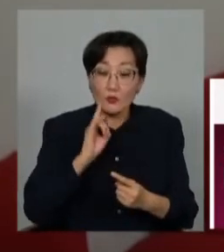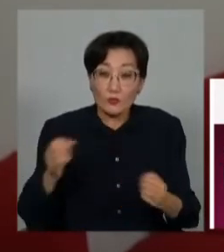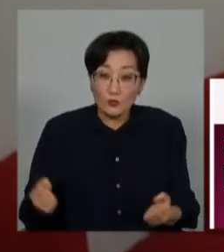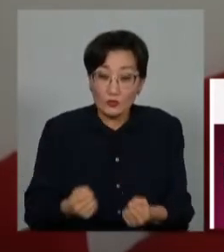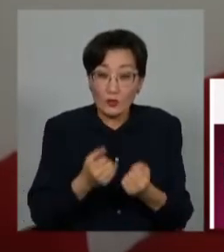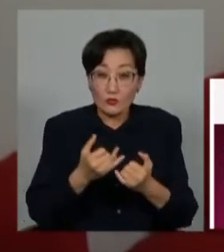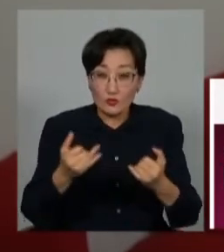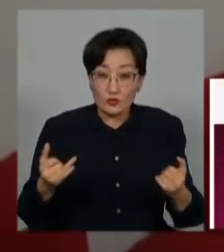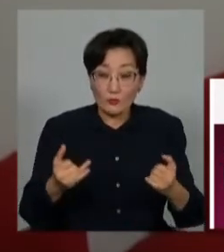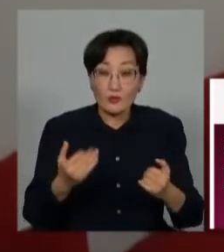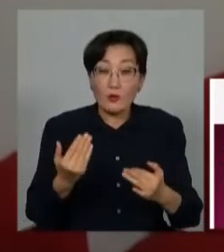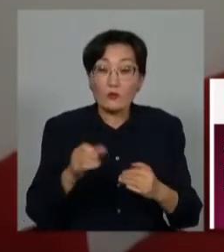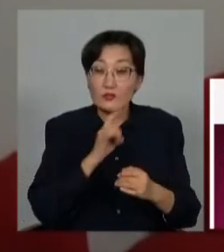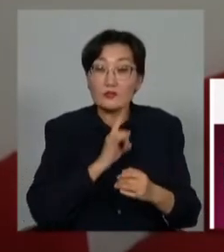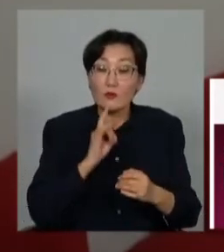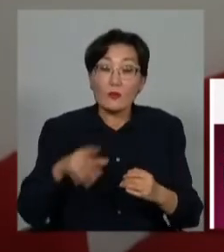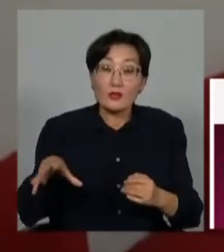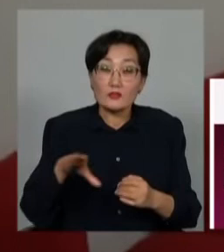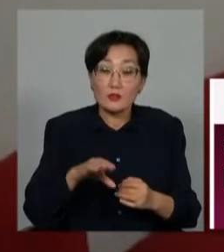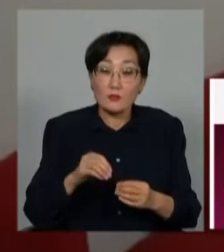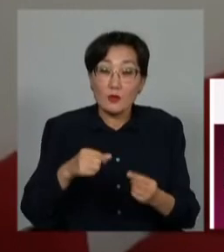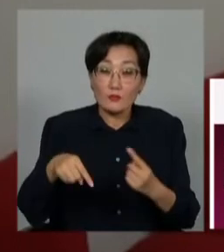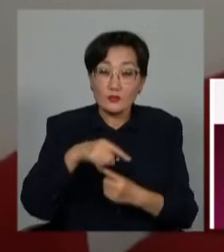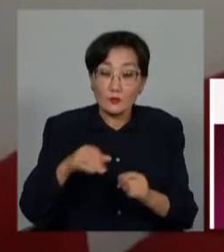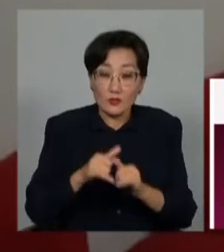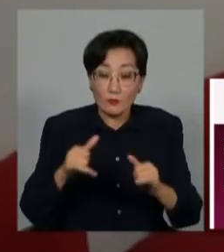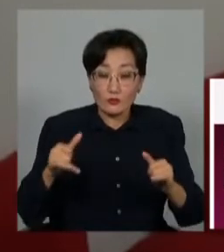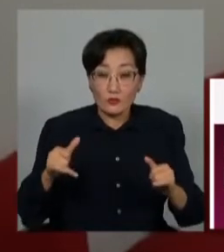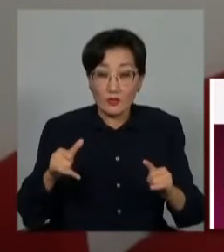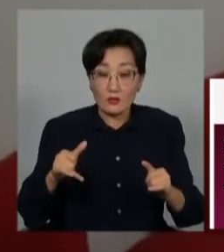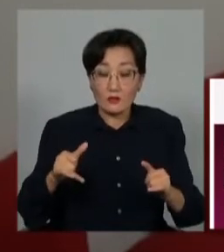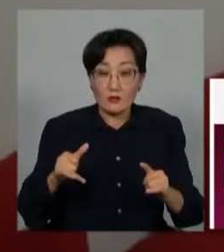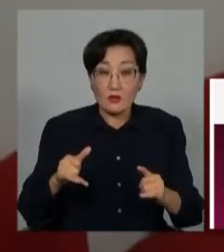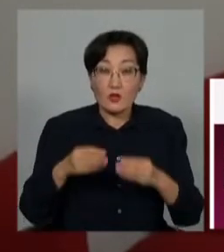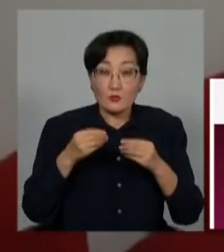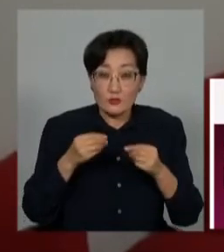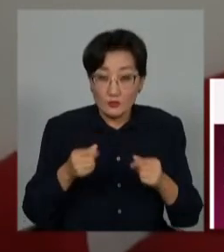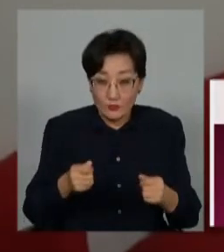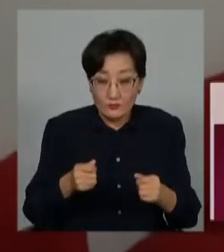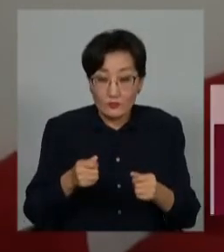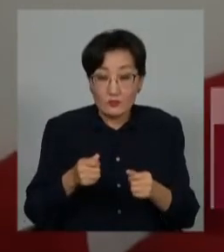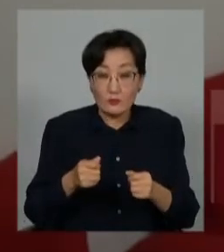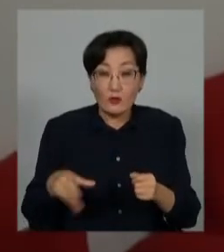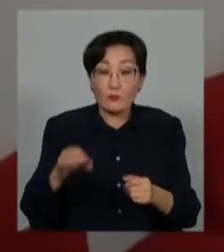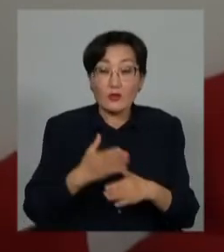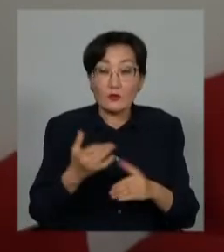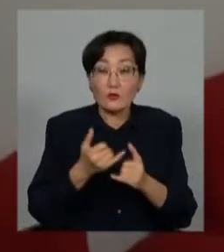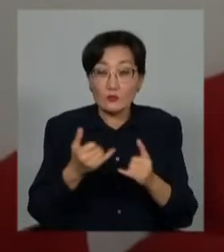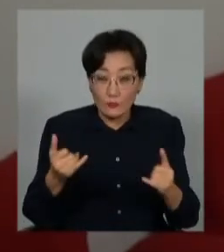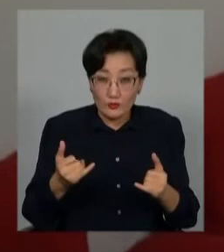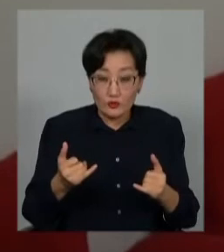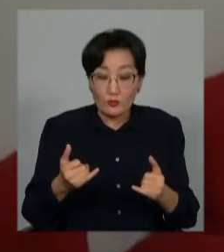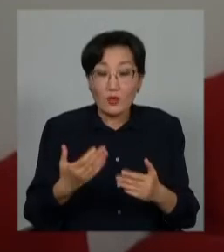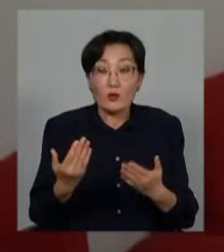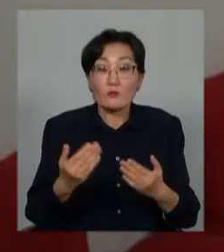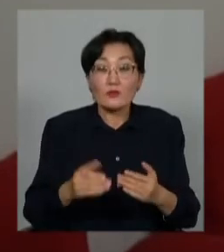қолдау көрсетіп, ол кісілердің барынша кәсіптерінің дамуына себеп тигізіп, бар көмекті аямау. Сол